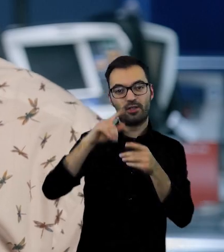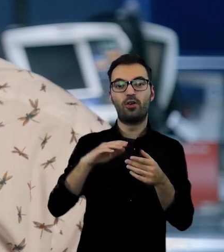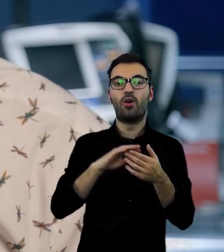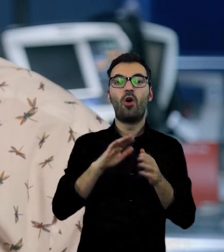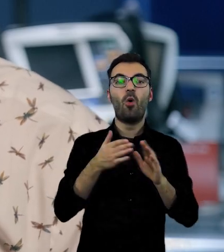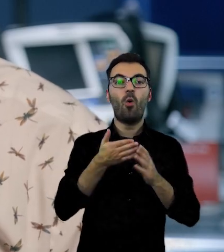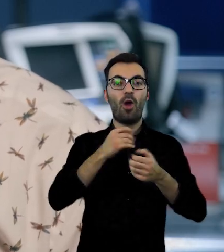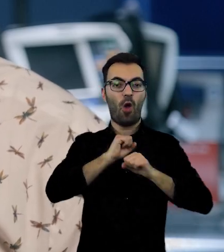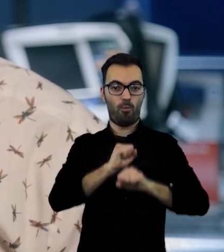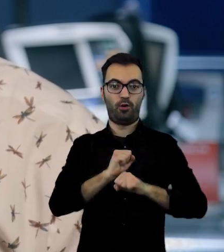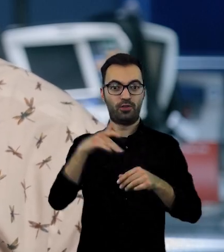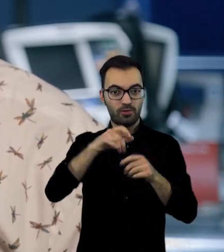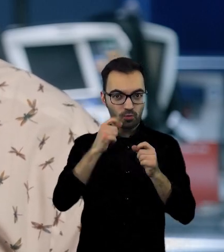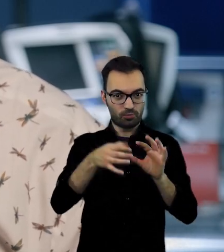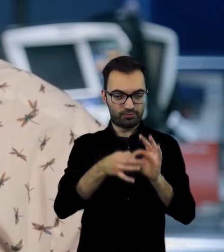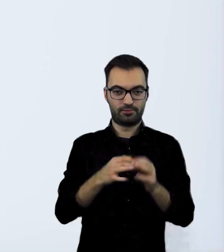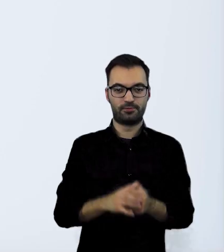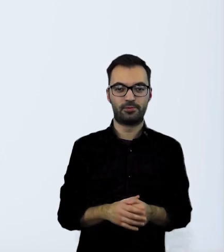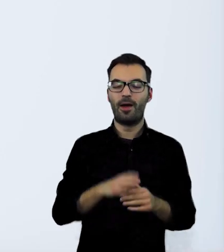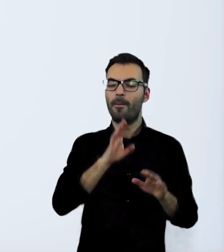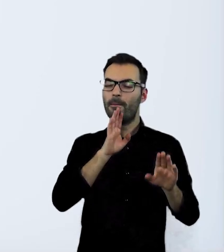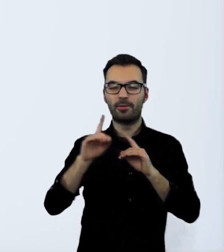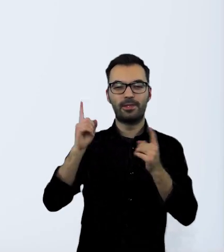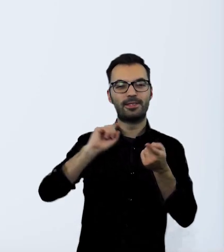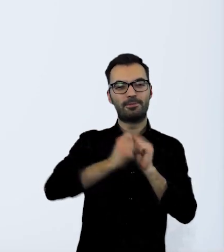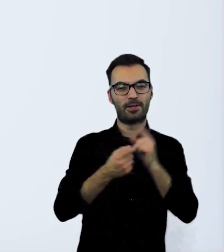ścianach komórki układu odpornościowego.